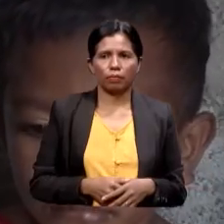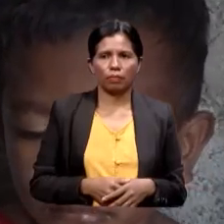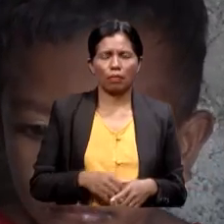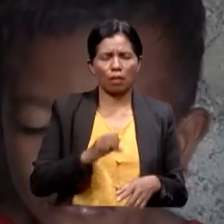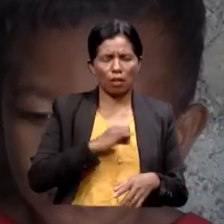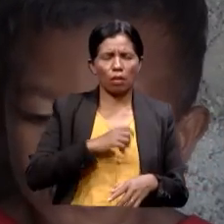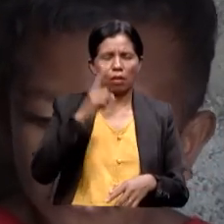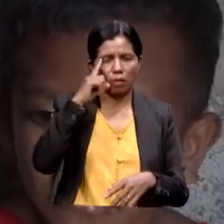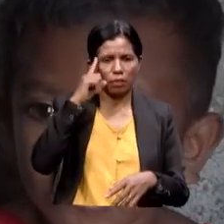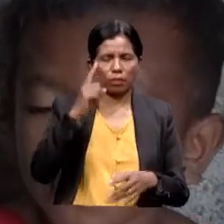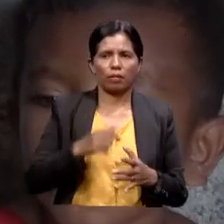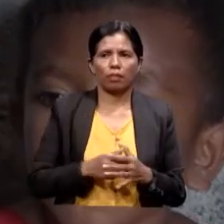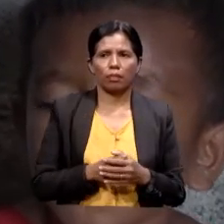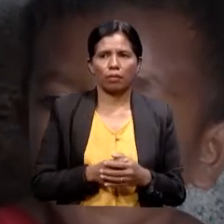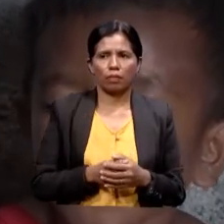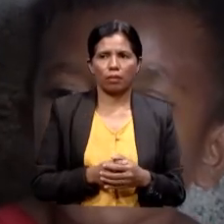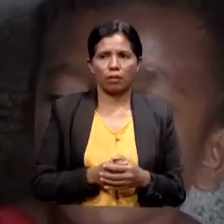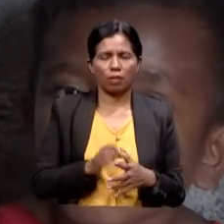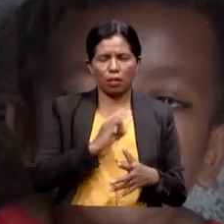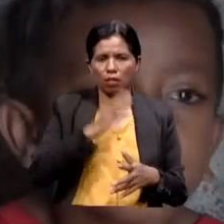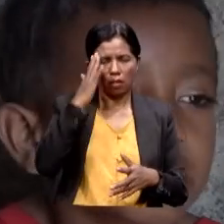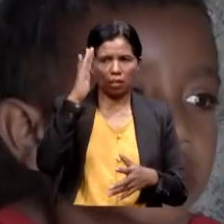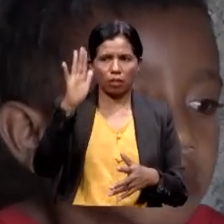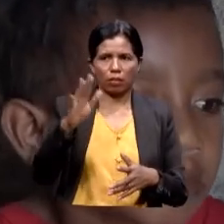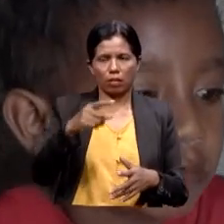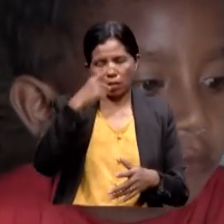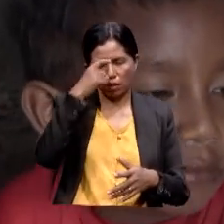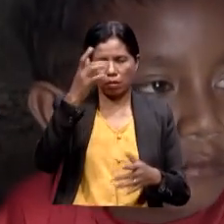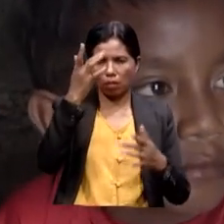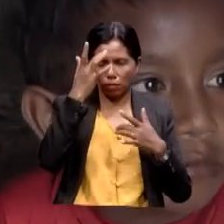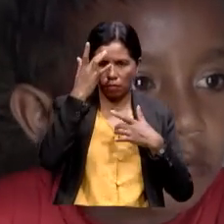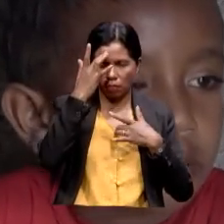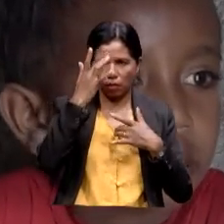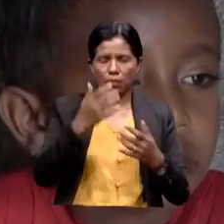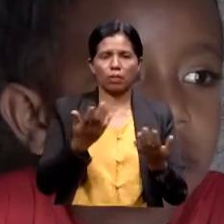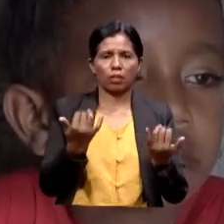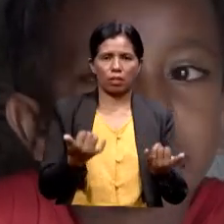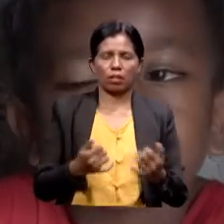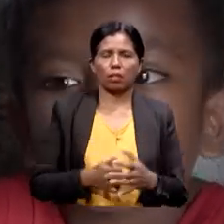hanoin de yang katak Aula hatene ona tambah mora sa konte se uyu sa sene.